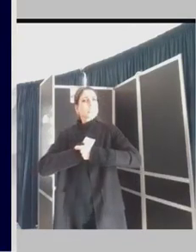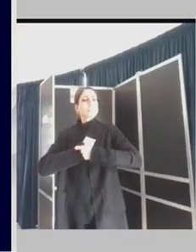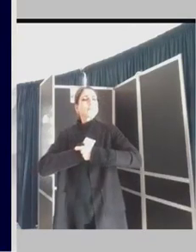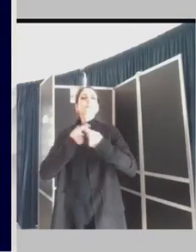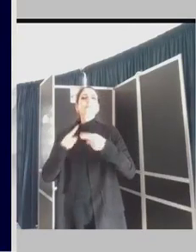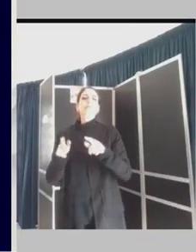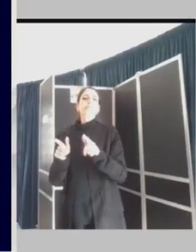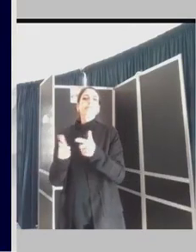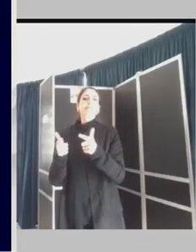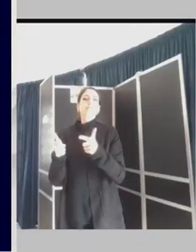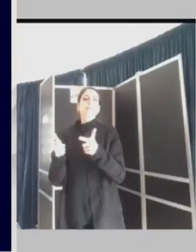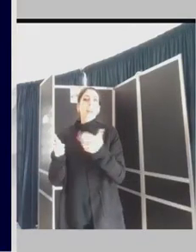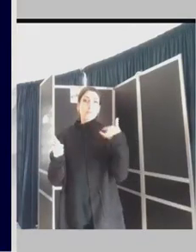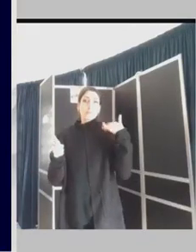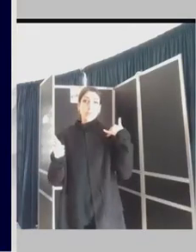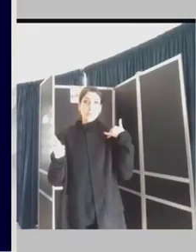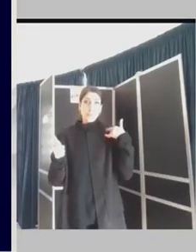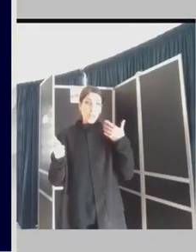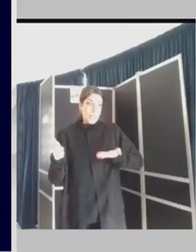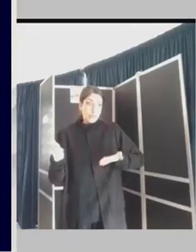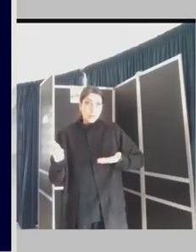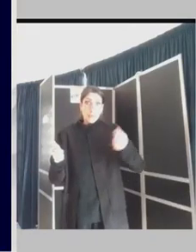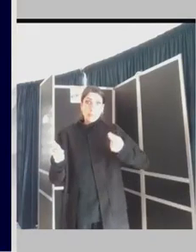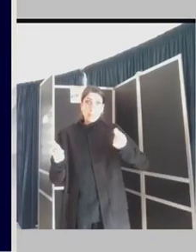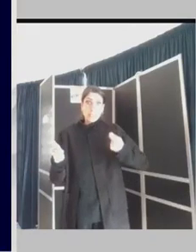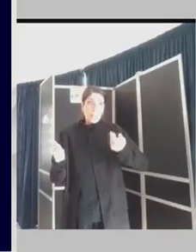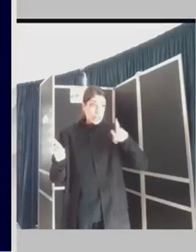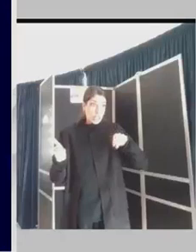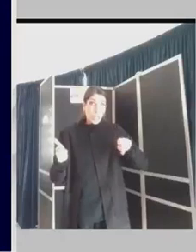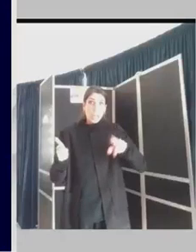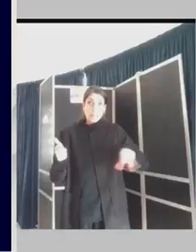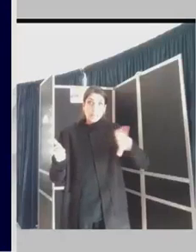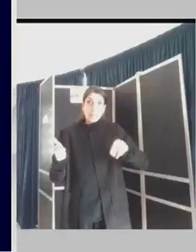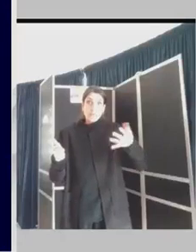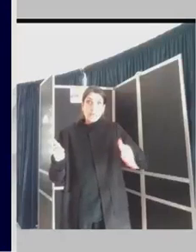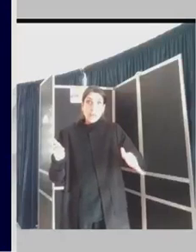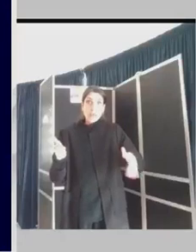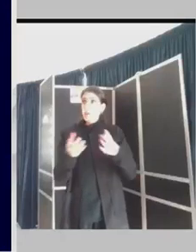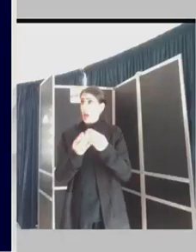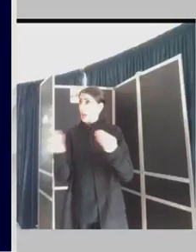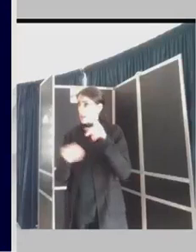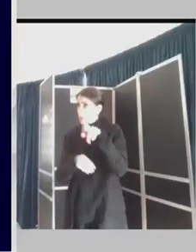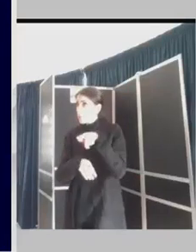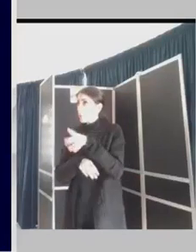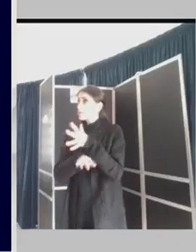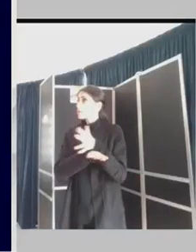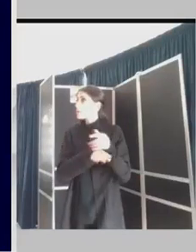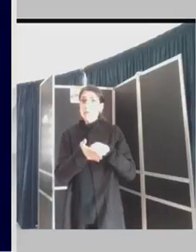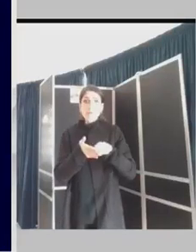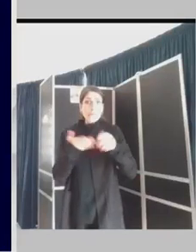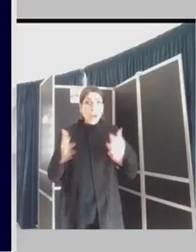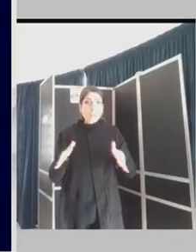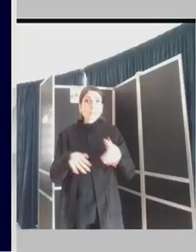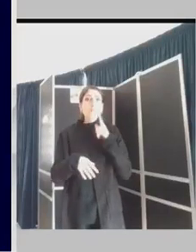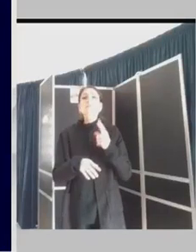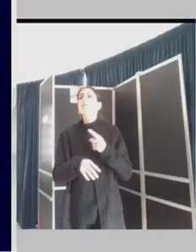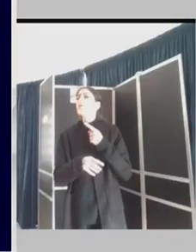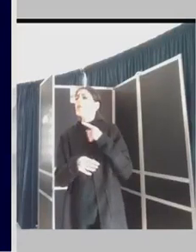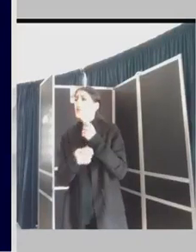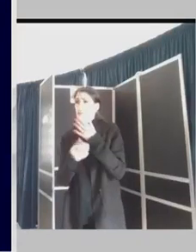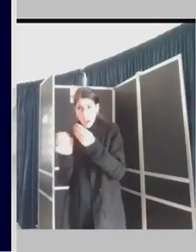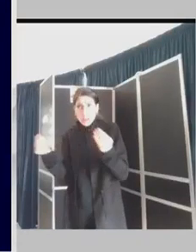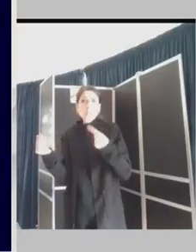come hanno detto molti di voi, la buona volontà c'è, gli interventi ci sono, molti di voi hanno detto interveniamo nelle scuole, abbiamo fatto 50 corsi,